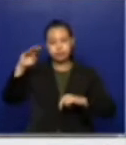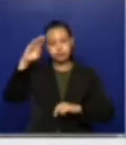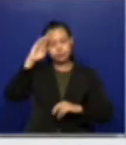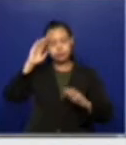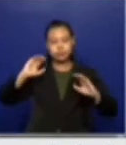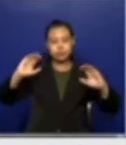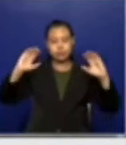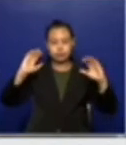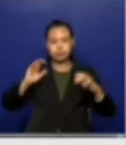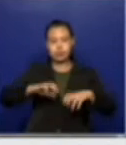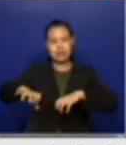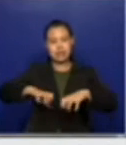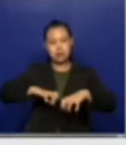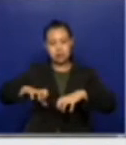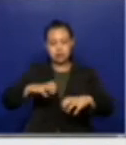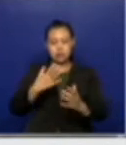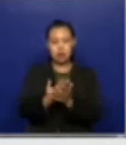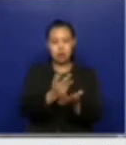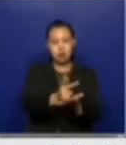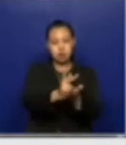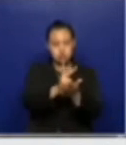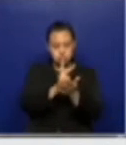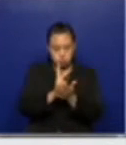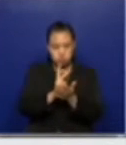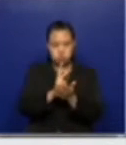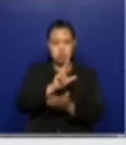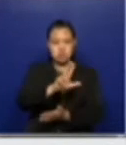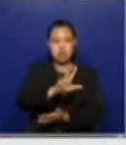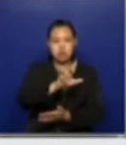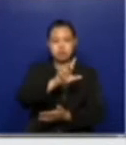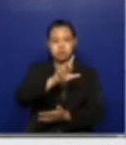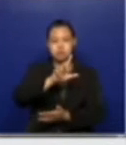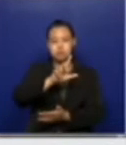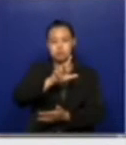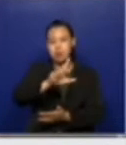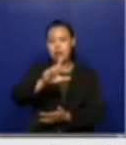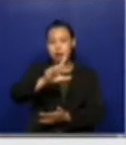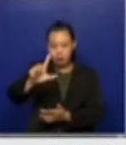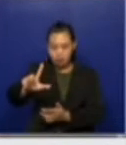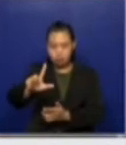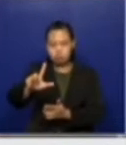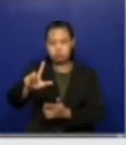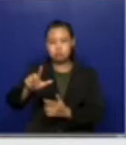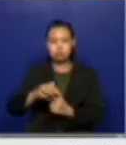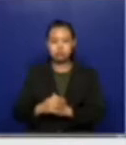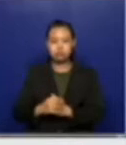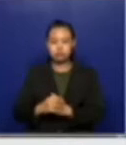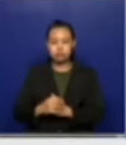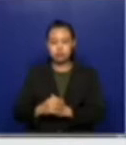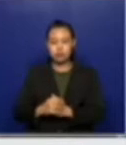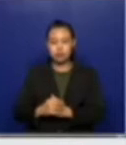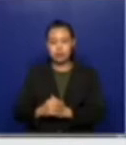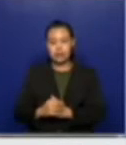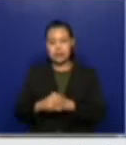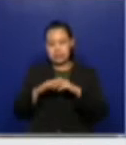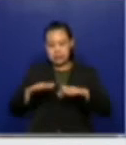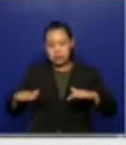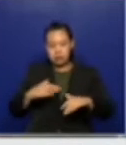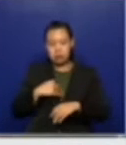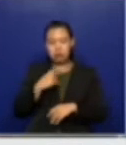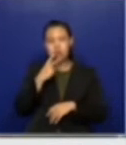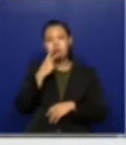ได้กู้เงินมาใช้แล้วเกือบ3ล้านล้านบาทเด็กๆลูกหลานถึงลำพึงกันดังๆว่